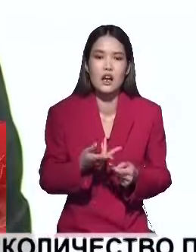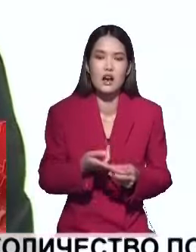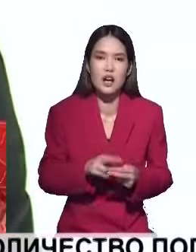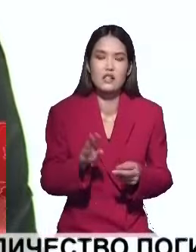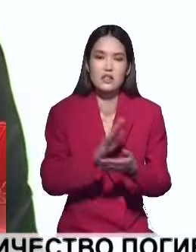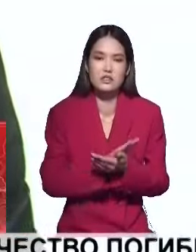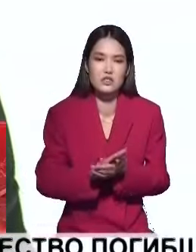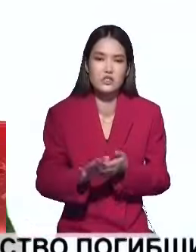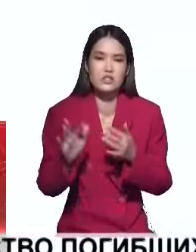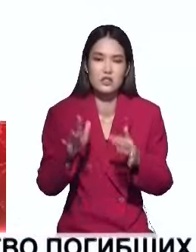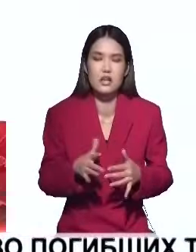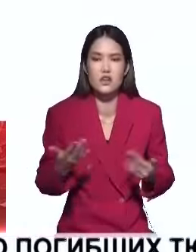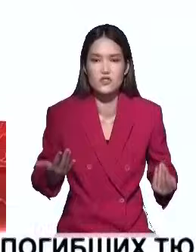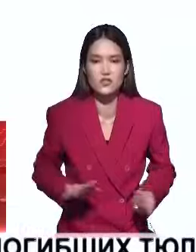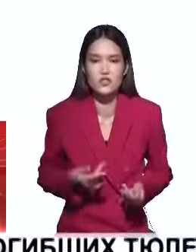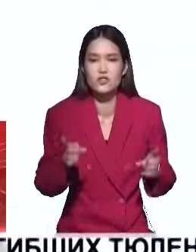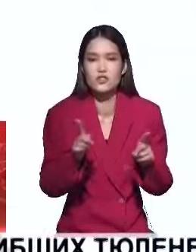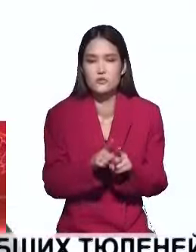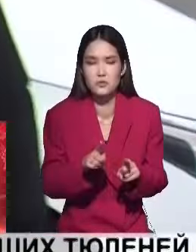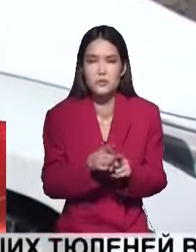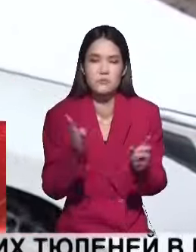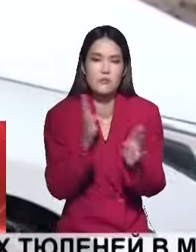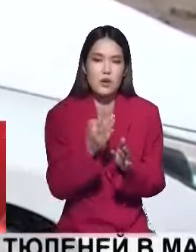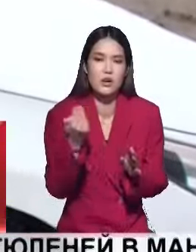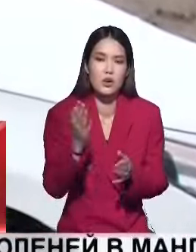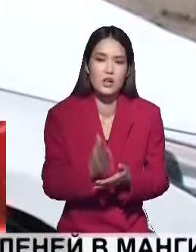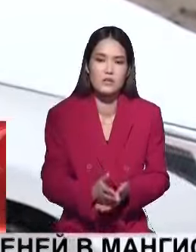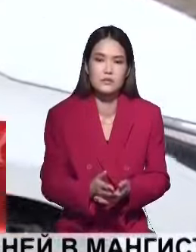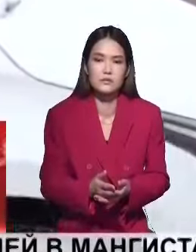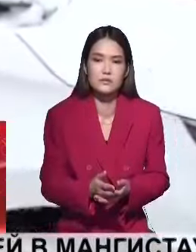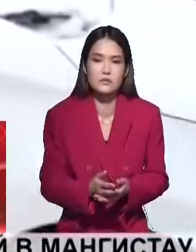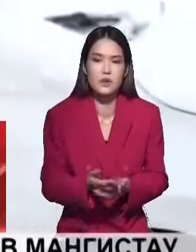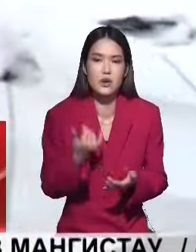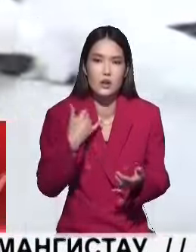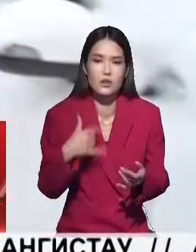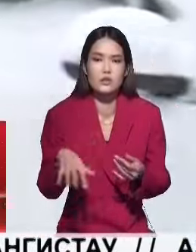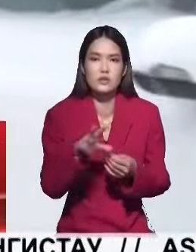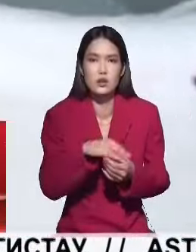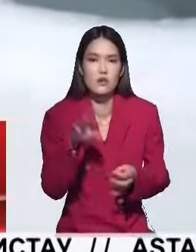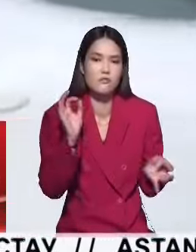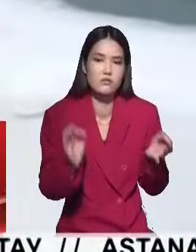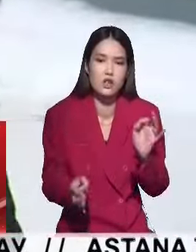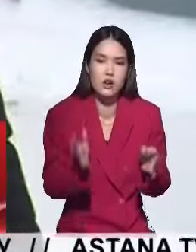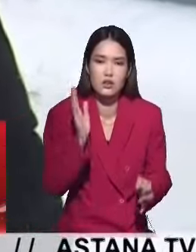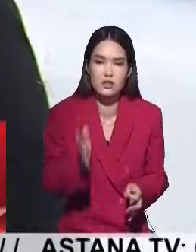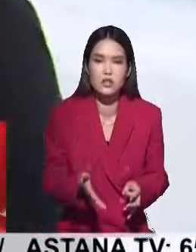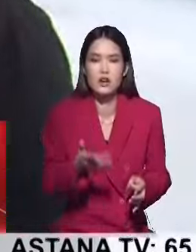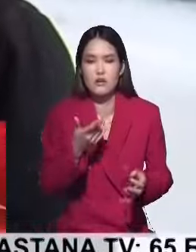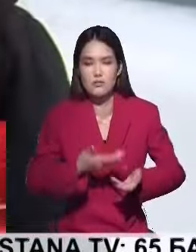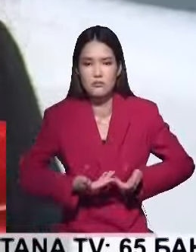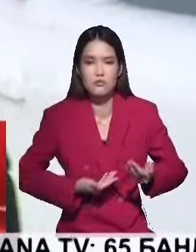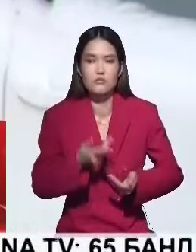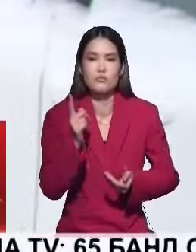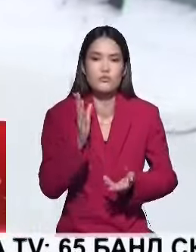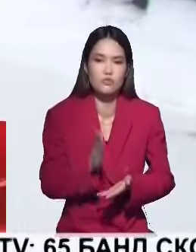но бесполезно же. Все равно снегом обратно засыпает. Нам, взрослым, нормально. Сложно детям передвигаться. Вся